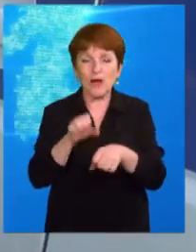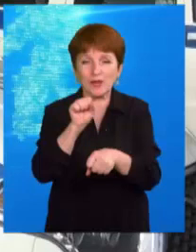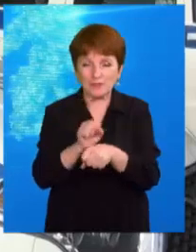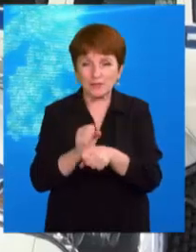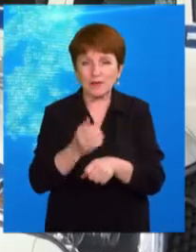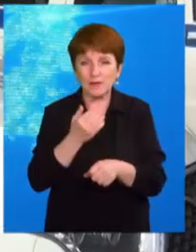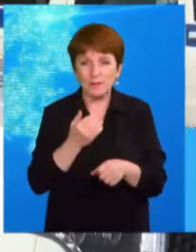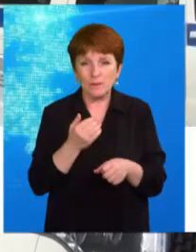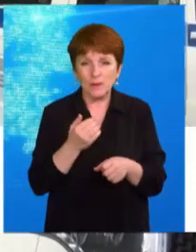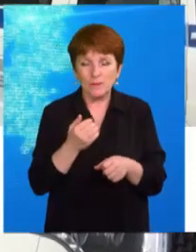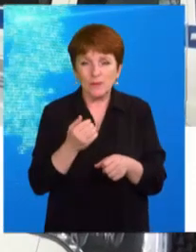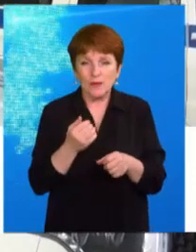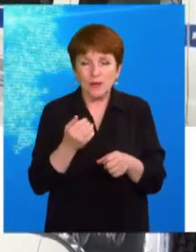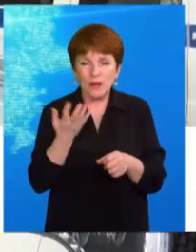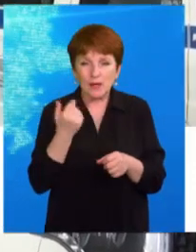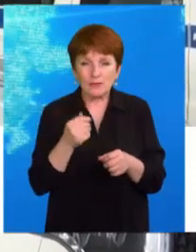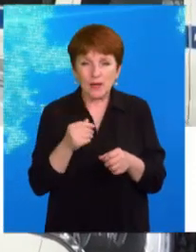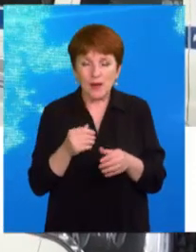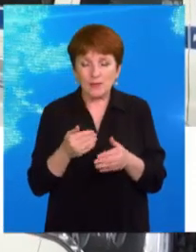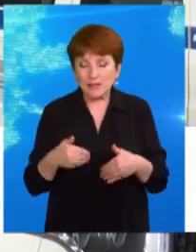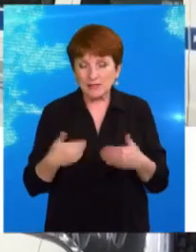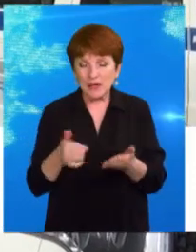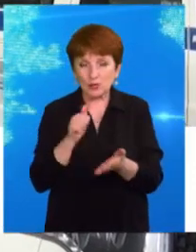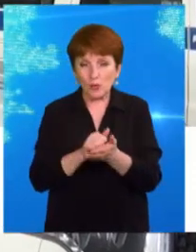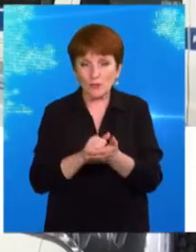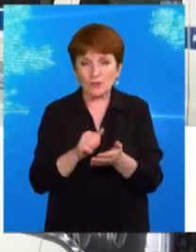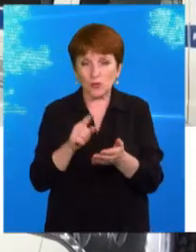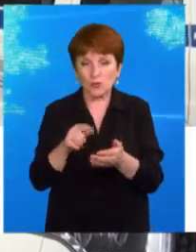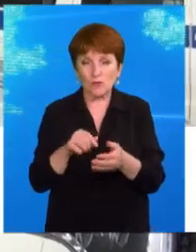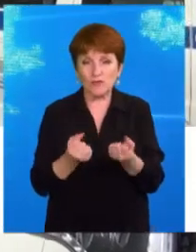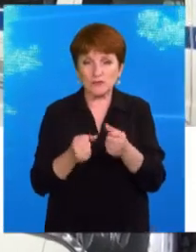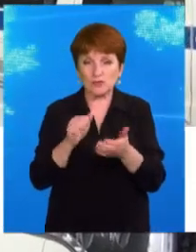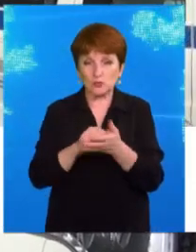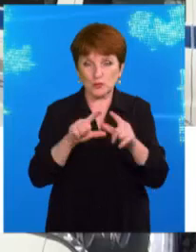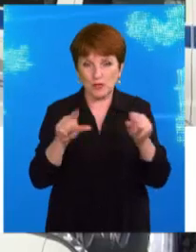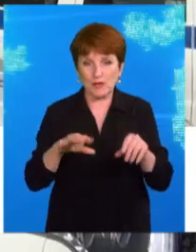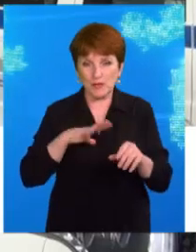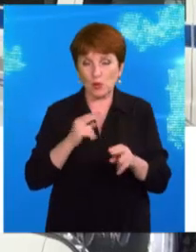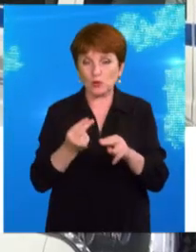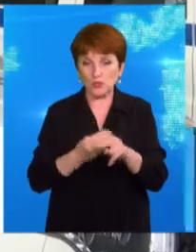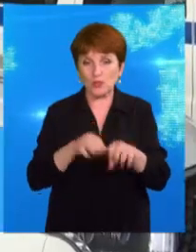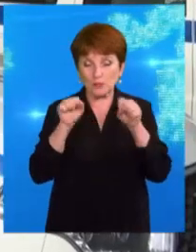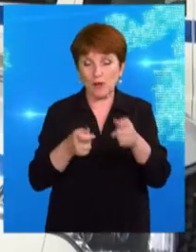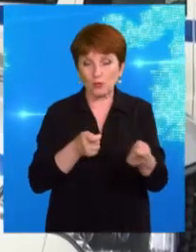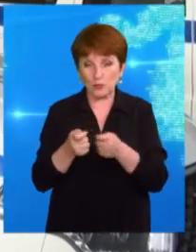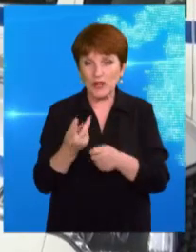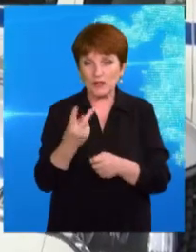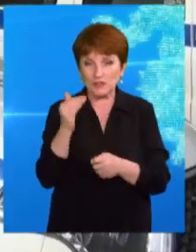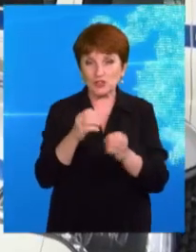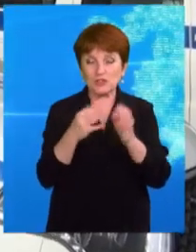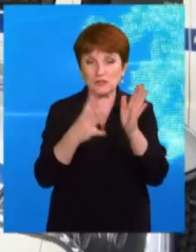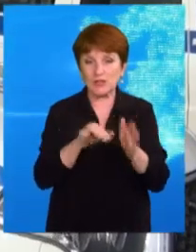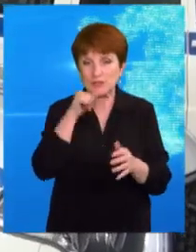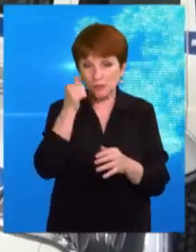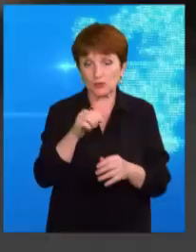автоинспекторы. При предъявлении документов водительского удостоверения у него не оказалось, так как он был лишен права управления в 2019 году